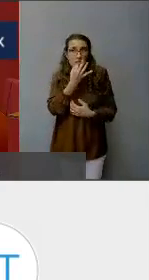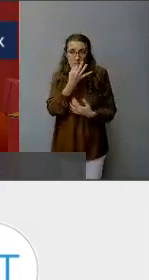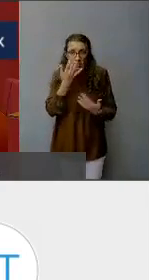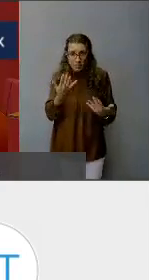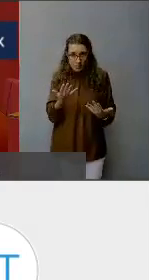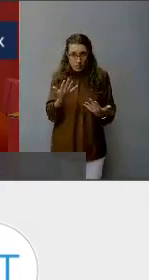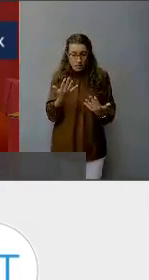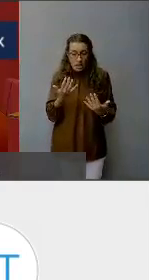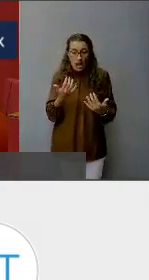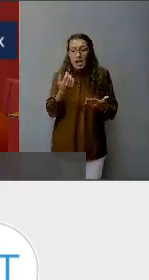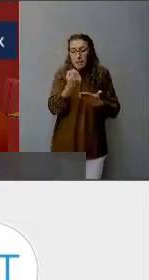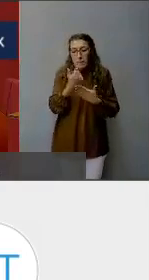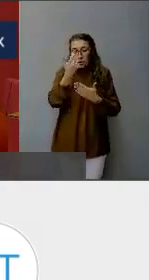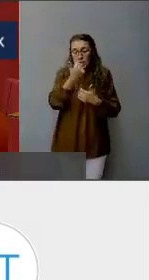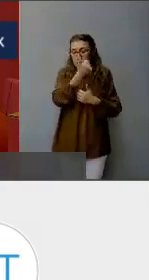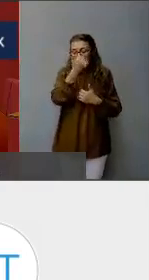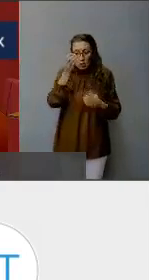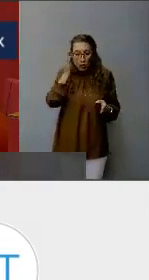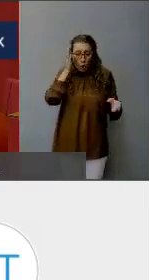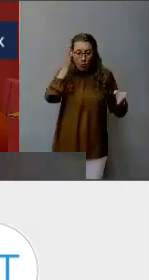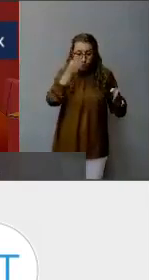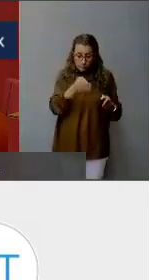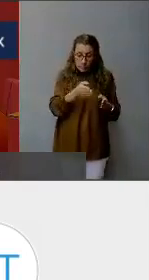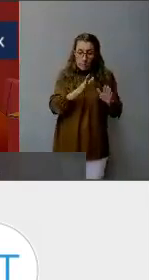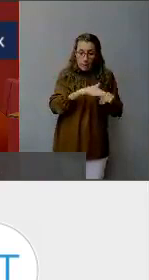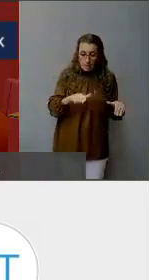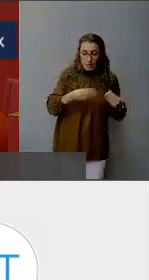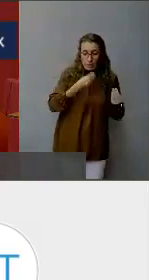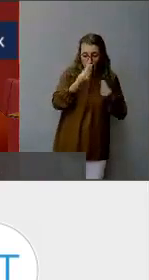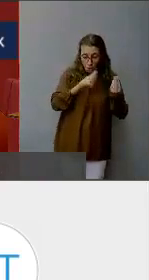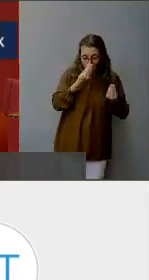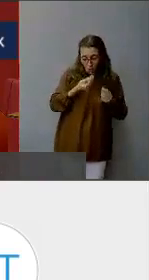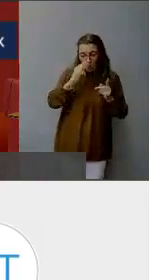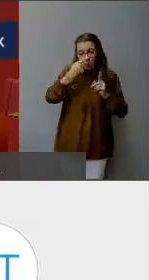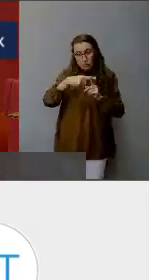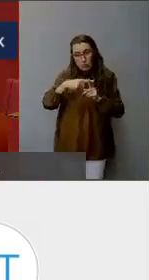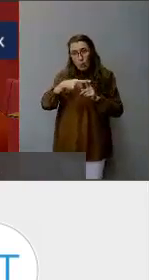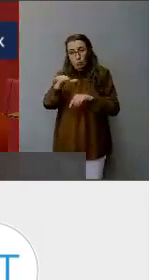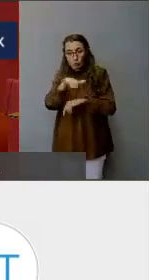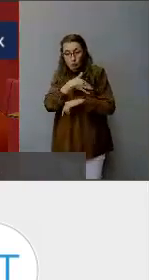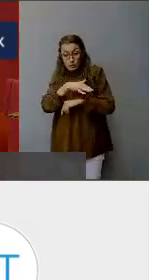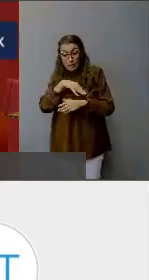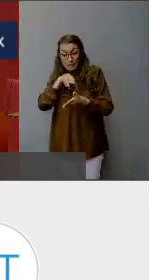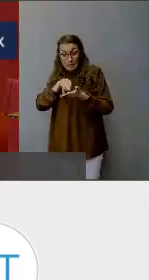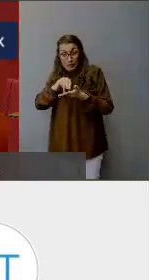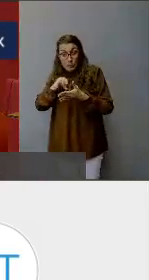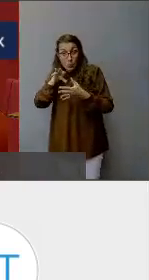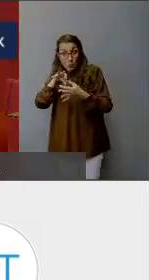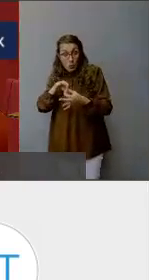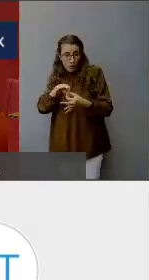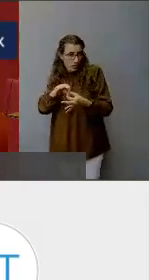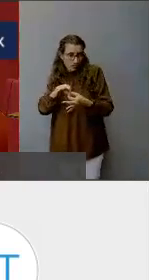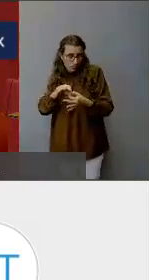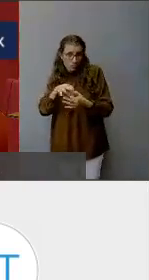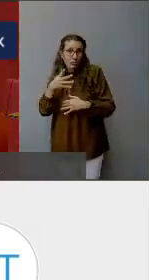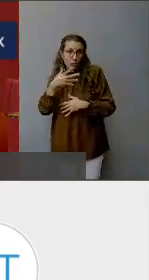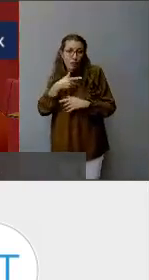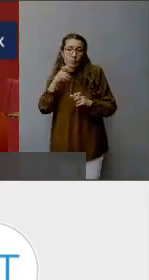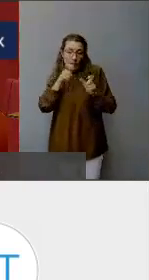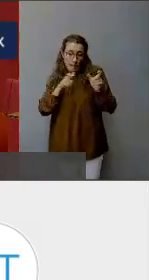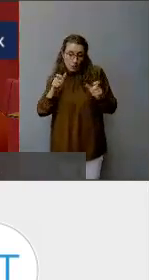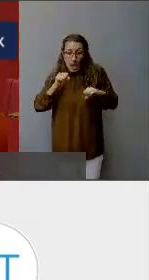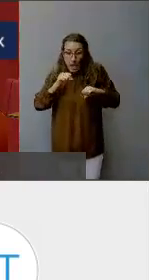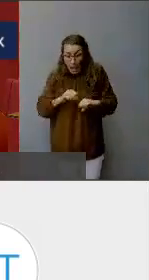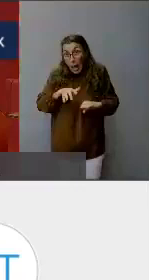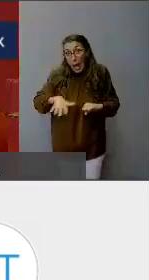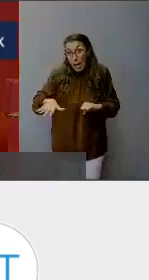alunni della scuola limitero fra i bambini dell'area giochi attrezzata ci sono anche gli utenti che sono i residenti di cui